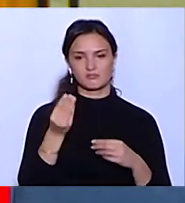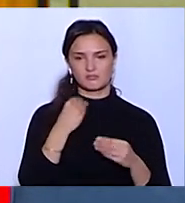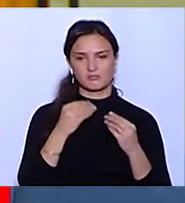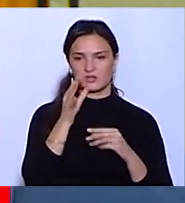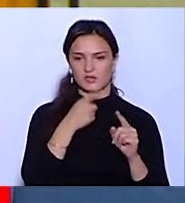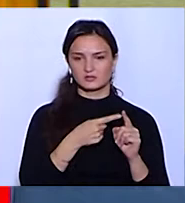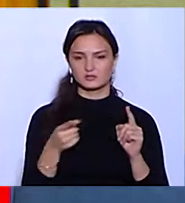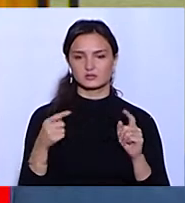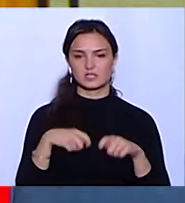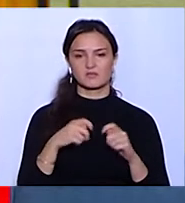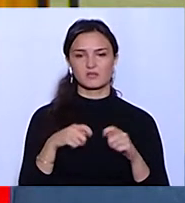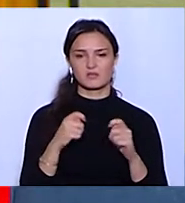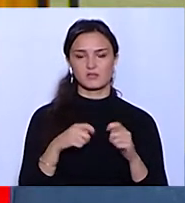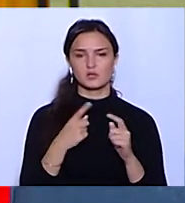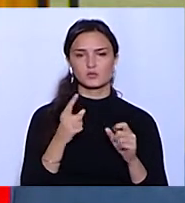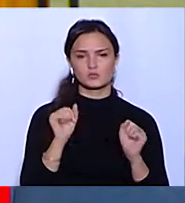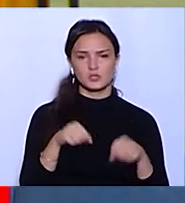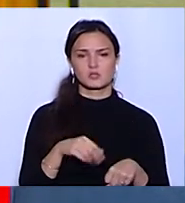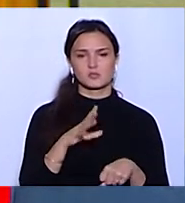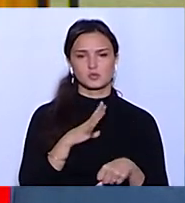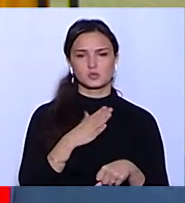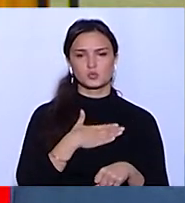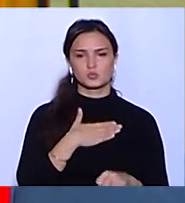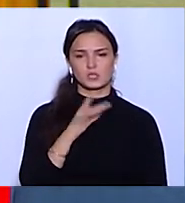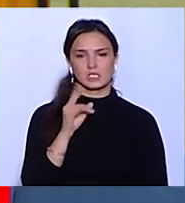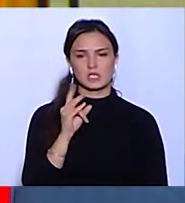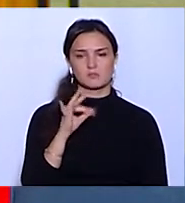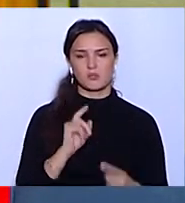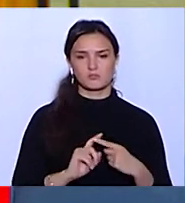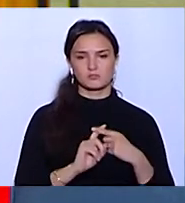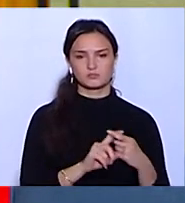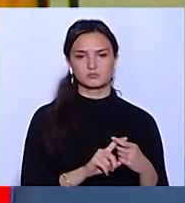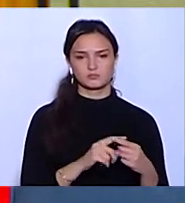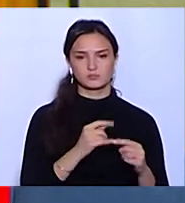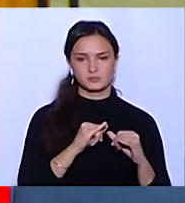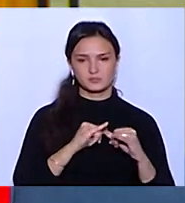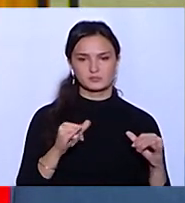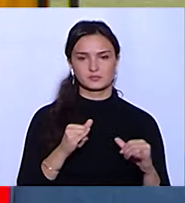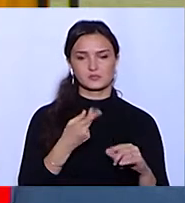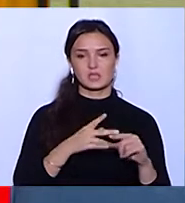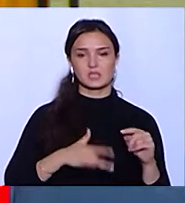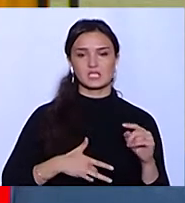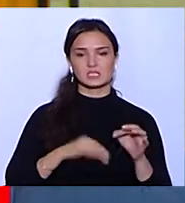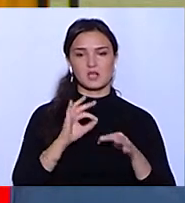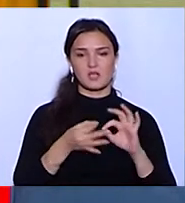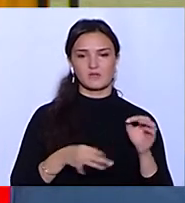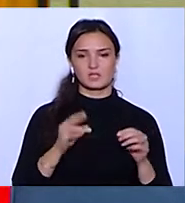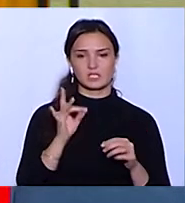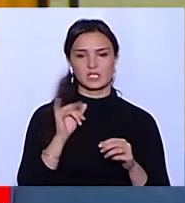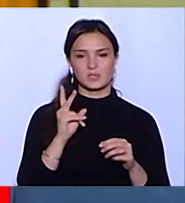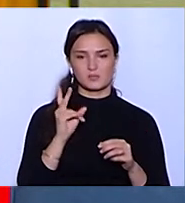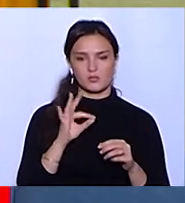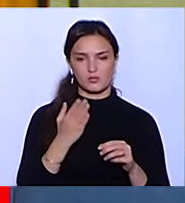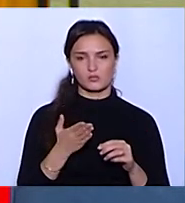ხანგრძლივი პერიოდის განმავლობაში, რატომ შეიძლება გახდეს ძუძუს კიბოს რისკის ზრდის, მათ შორის ნაწლავის კიბოსაც და